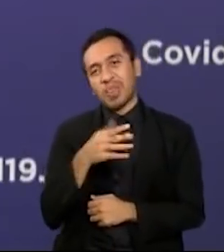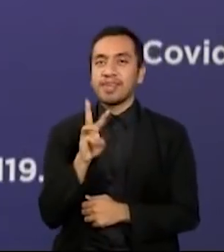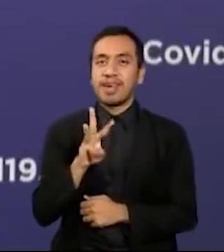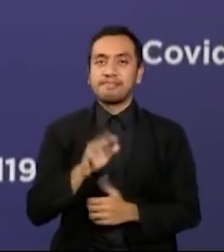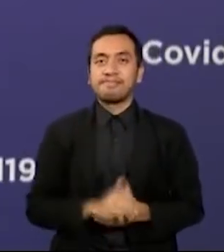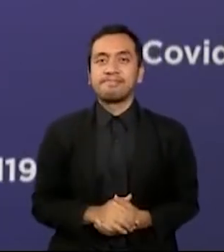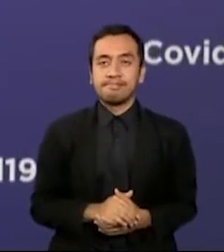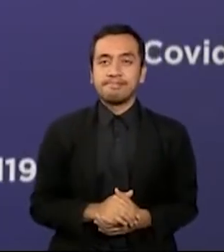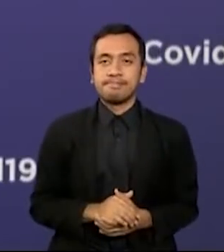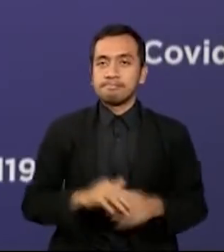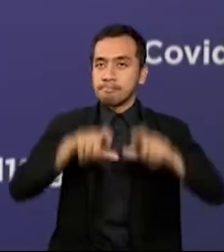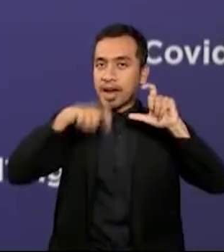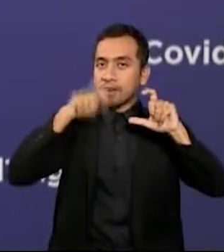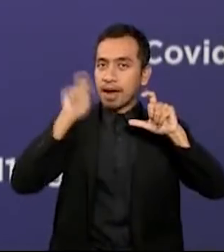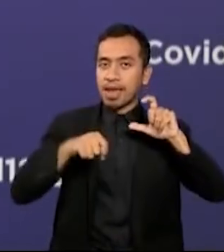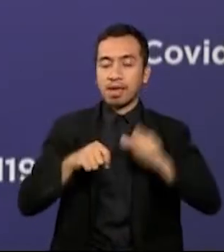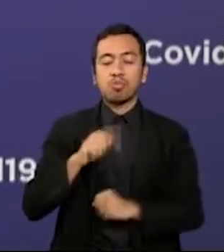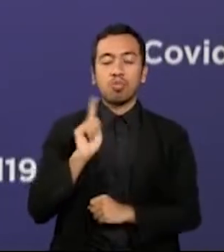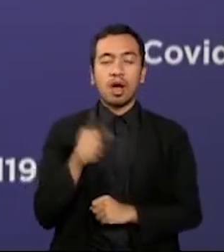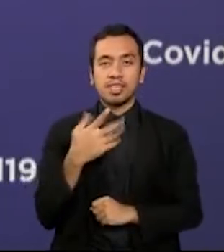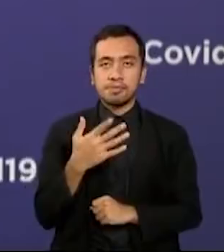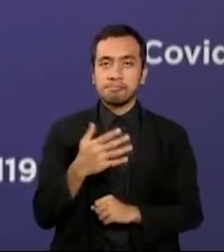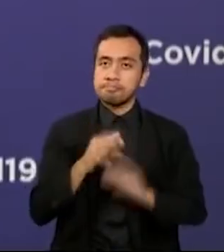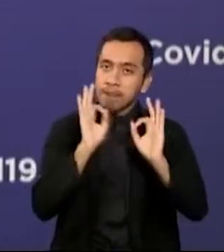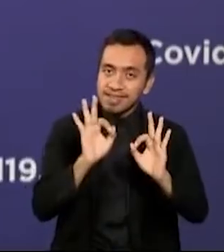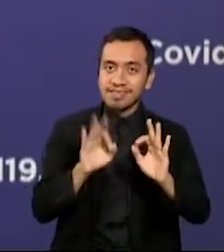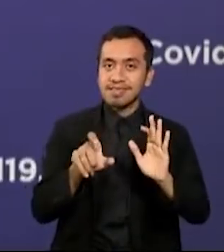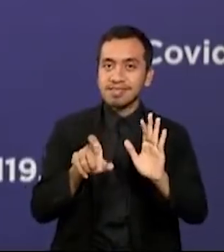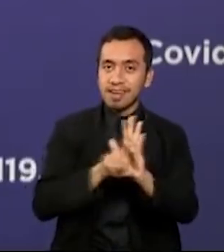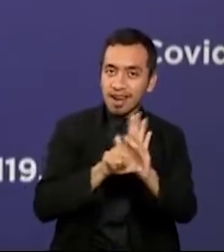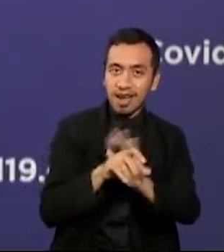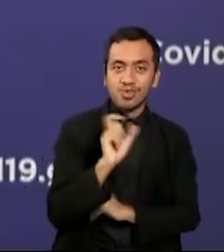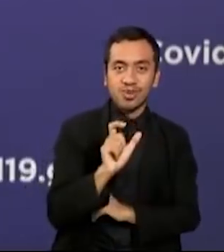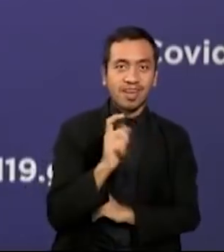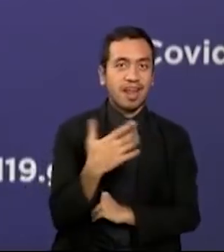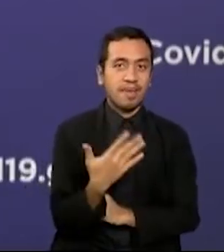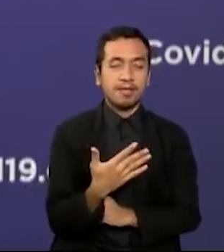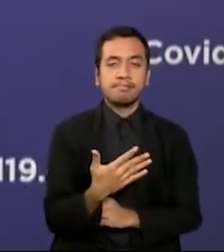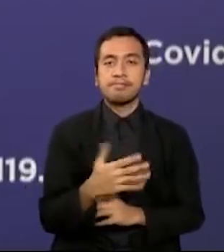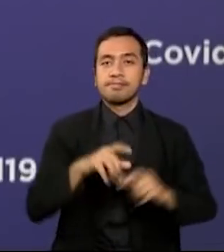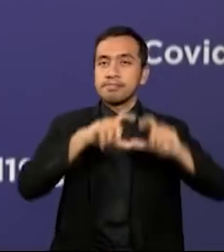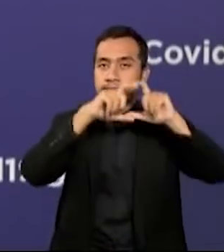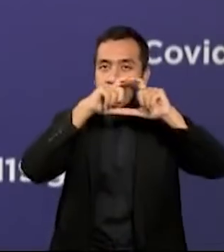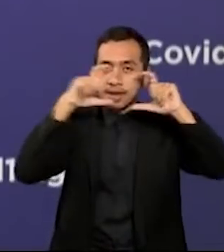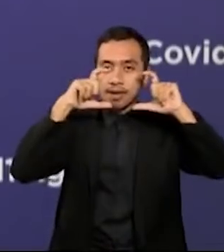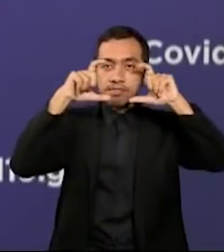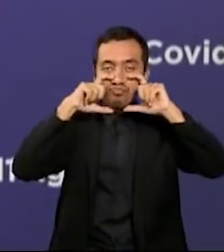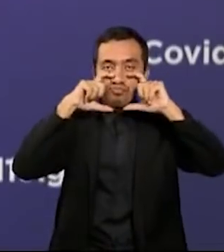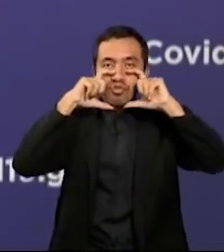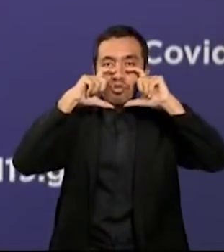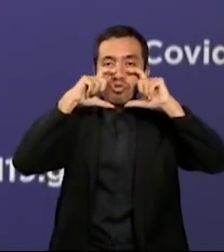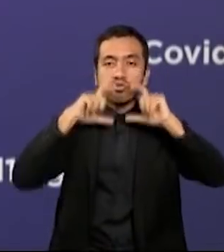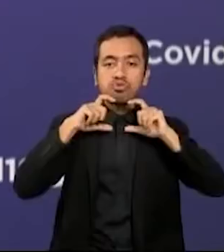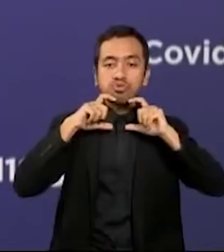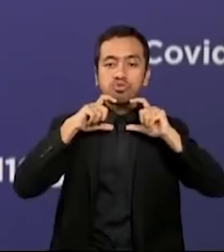Penggunaan masker pun harus tepat. Misalnya, menutupi hidung sampai dengan dagu dengan tidak menaik turunkan masker,